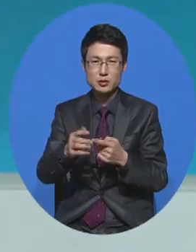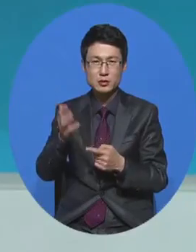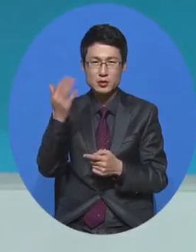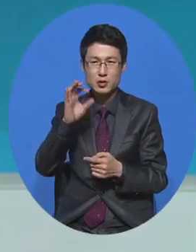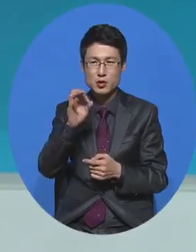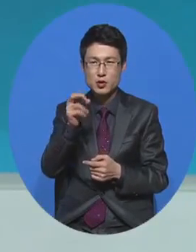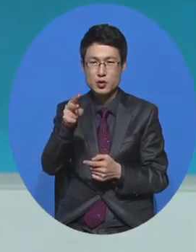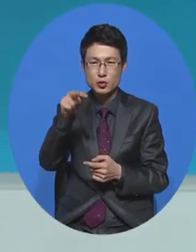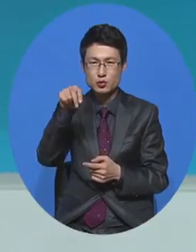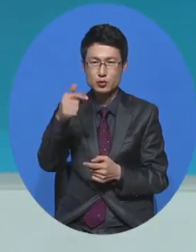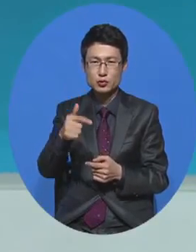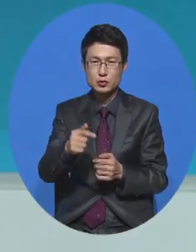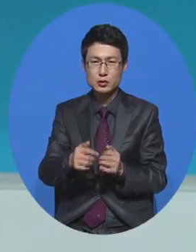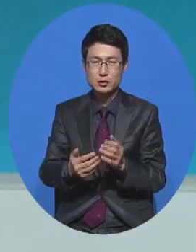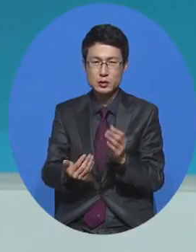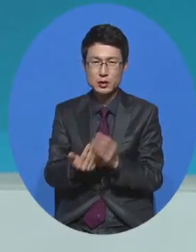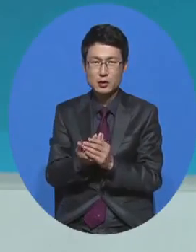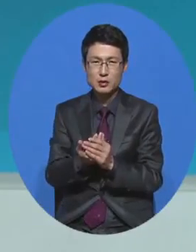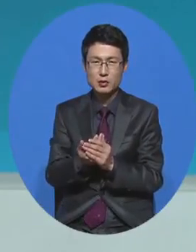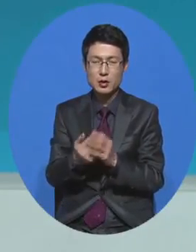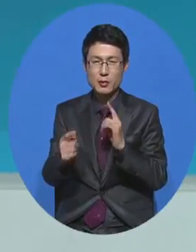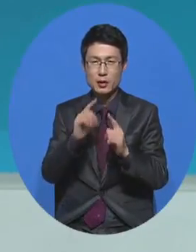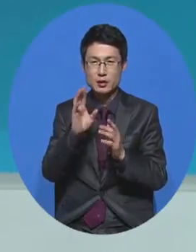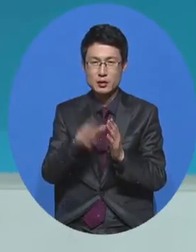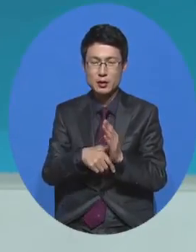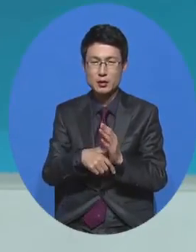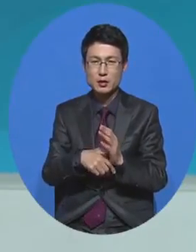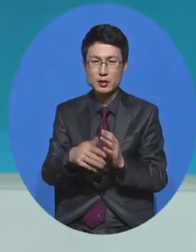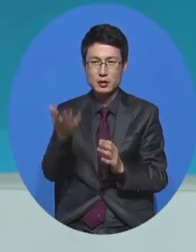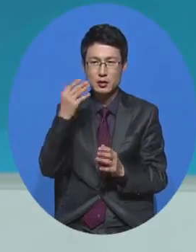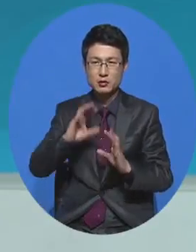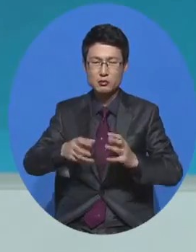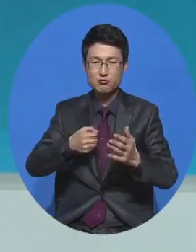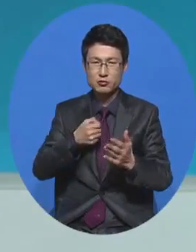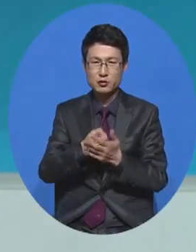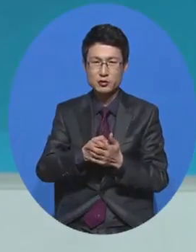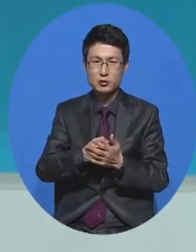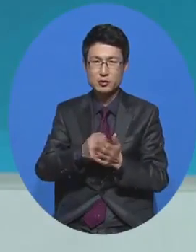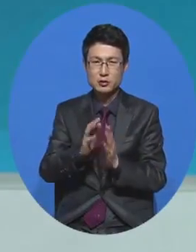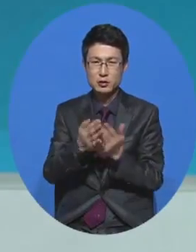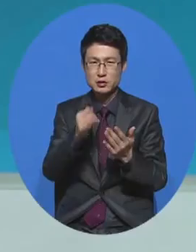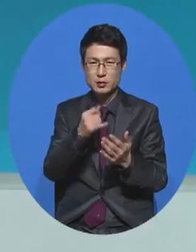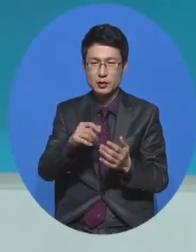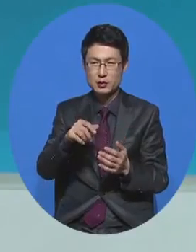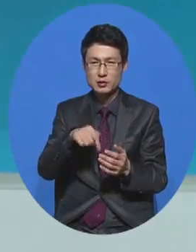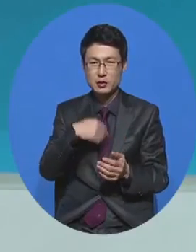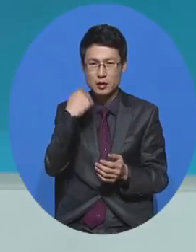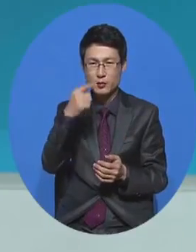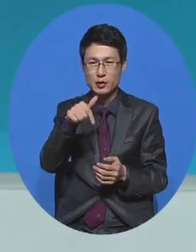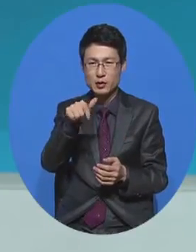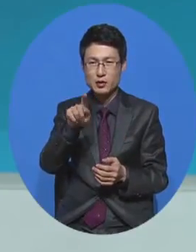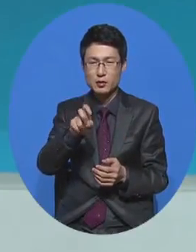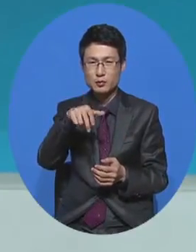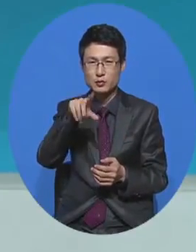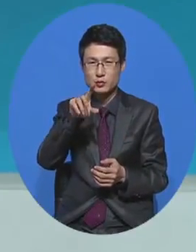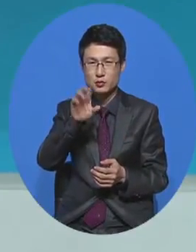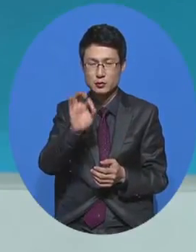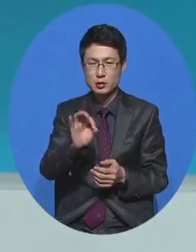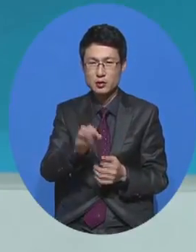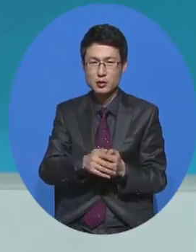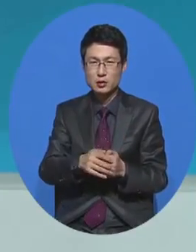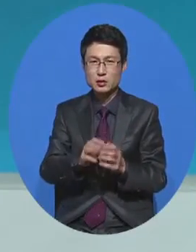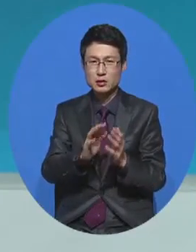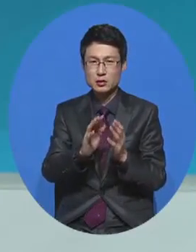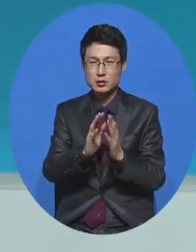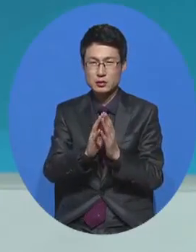여순사건 이야기를 하면서 했습니다만 이전에 국정 교과서가 있었죠 2 그리고 감정적 것으로 탑기어 아꼈다 가 13년만에 다시